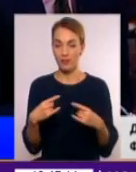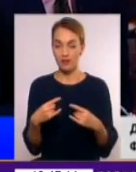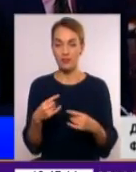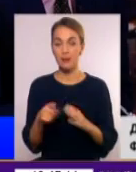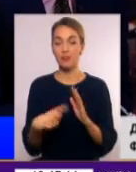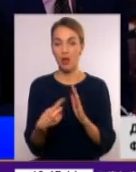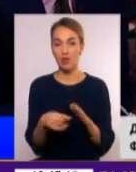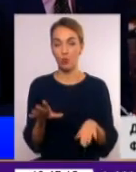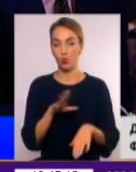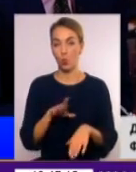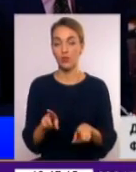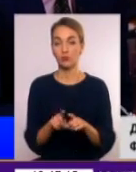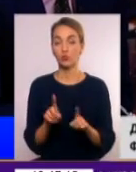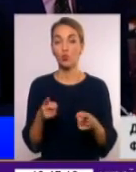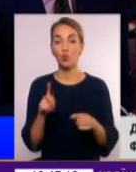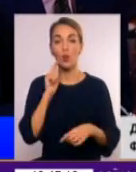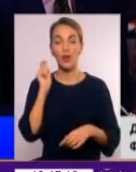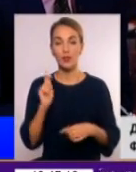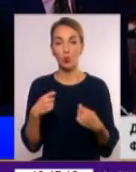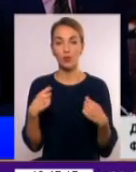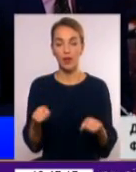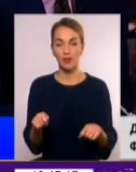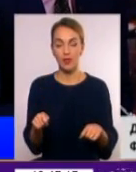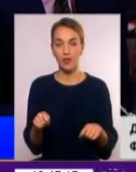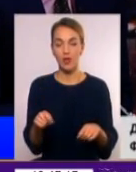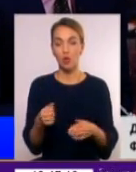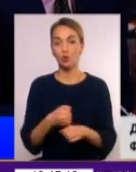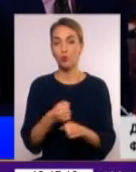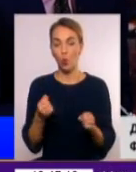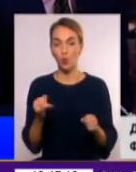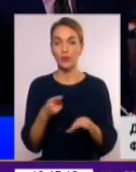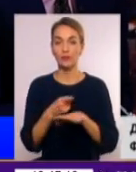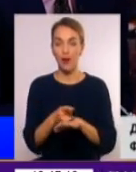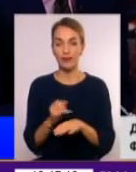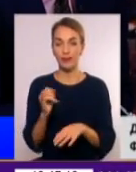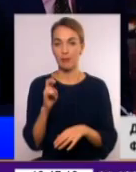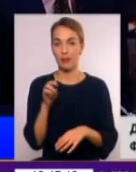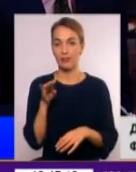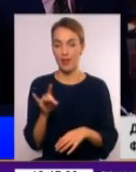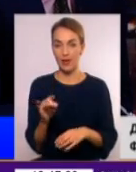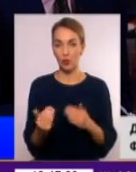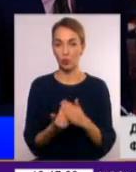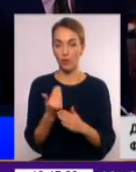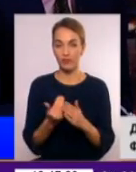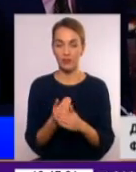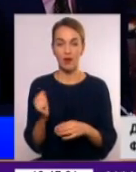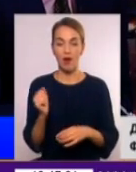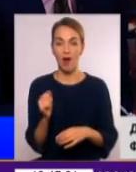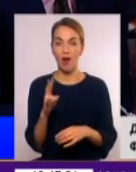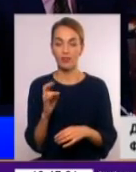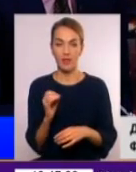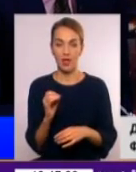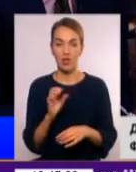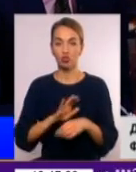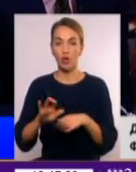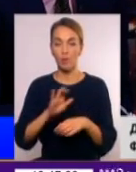було наступним. Мовляв, чому Україна продає зброю і танки, і БТР нові, а не, так би мовити,